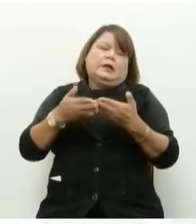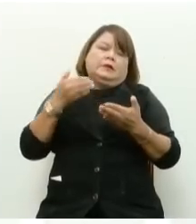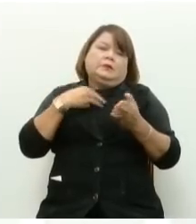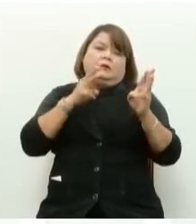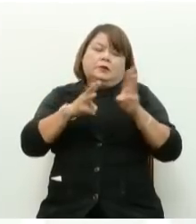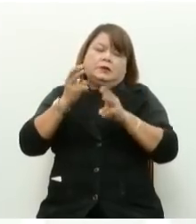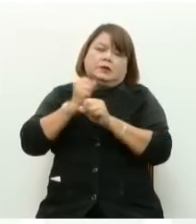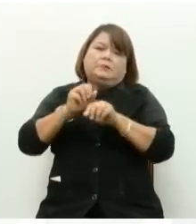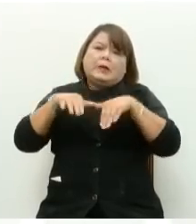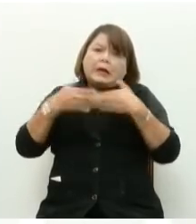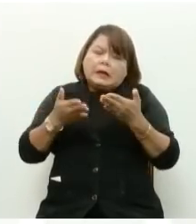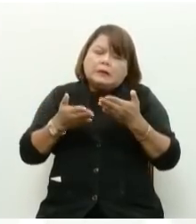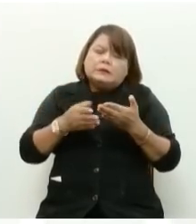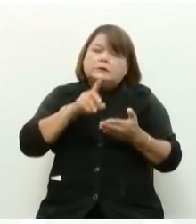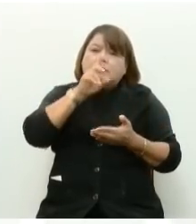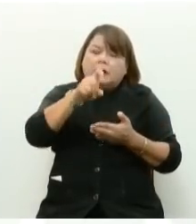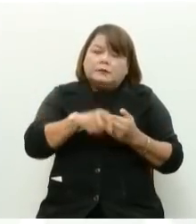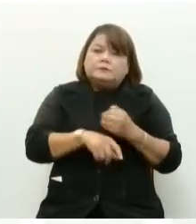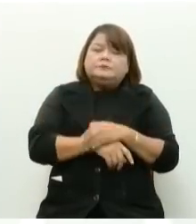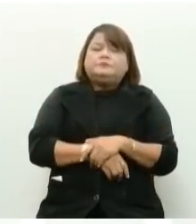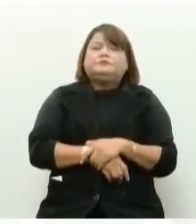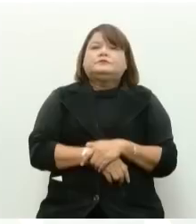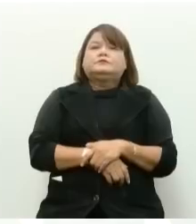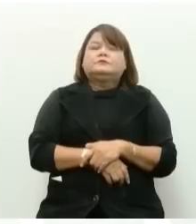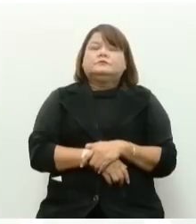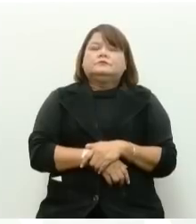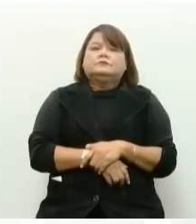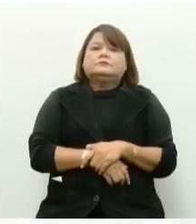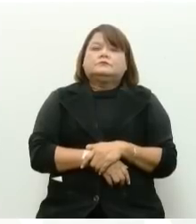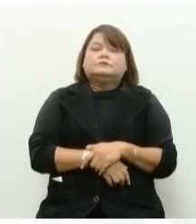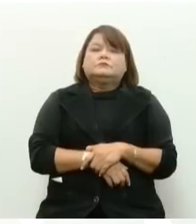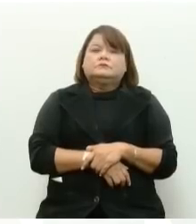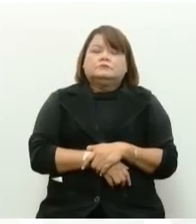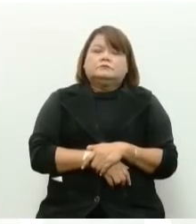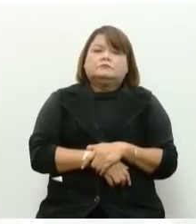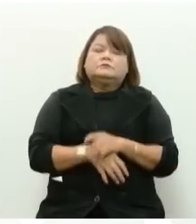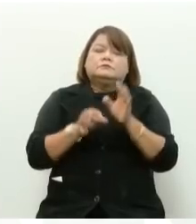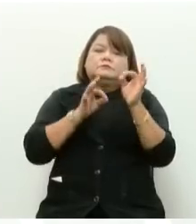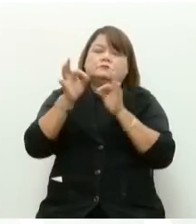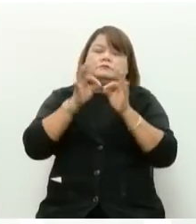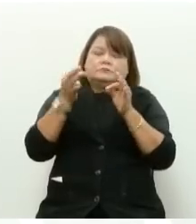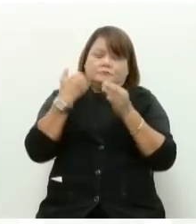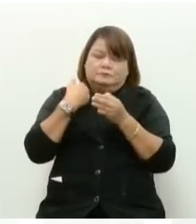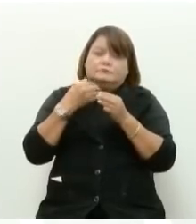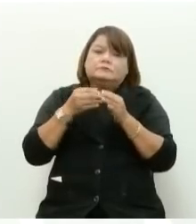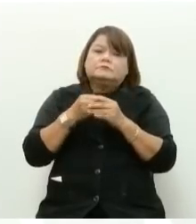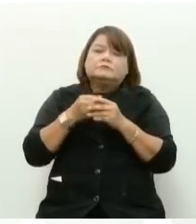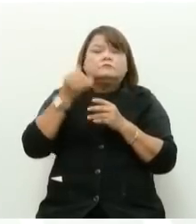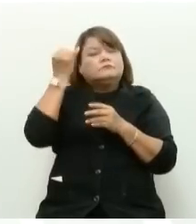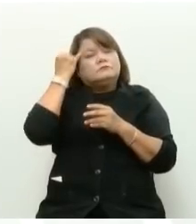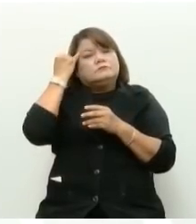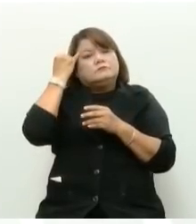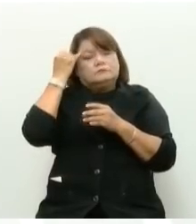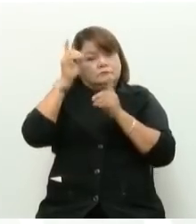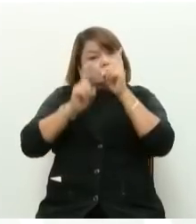ทำอย่างไรบ้างคะเรียนเชิญท่านหัวหน้าค่ะ ครับครับขออนุญาตอธิบายอย่างนี้แล้วกันนะครับว่าในกรณีถ้าเกิดว่าผลการ